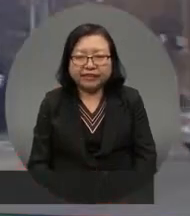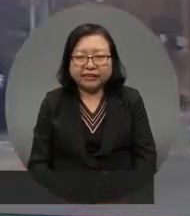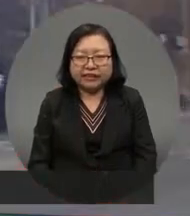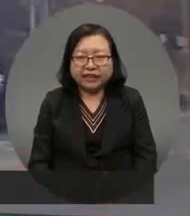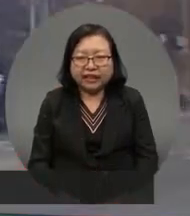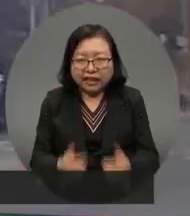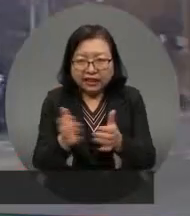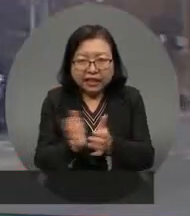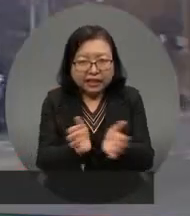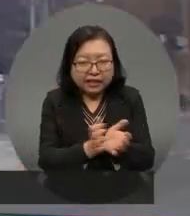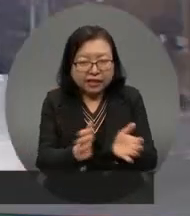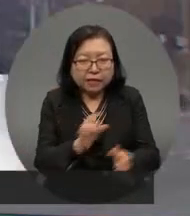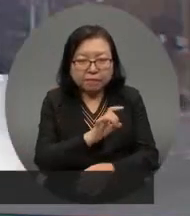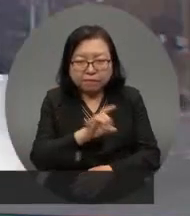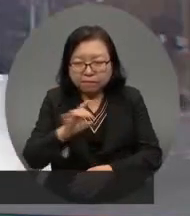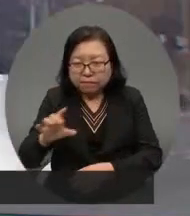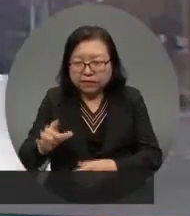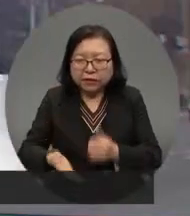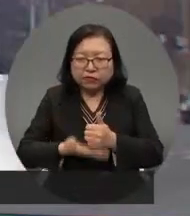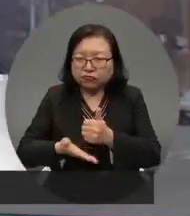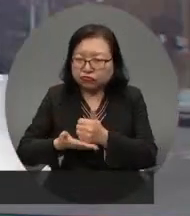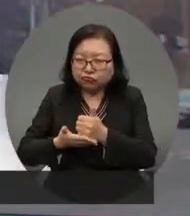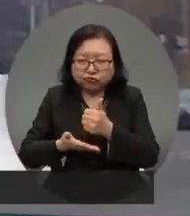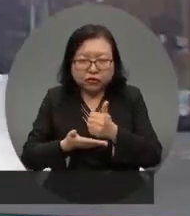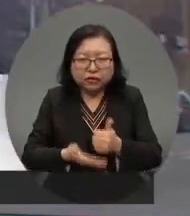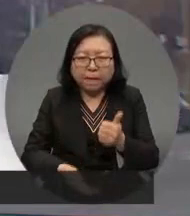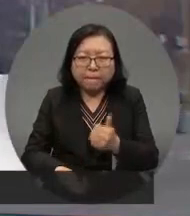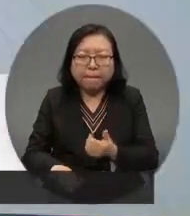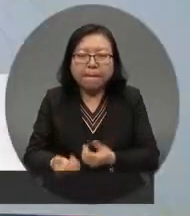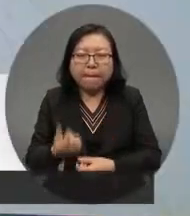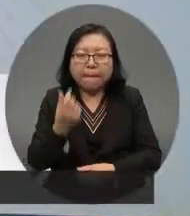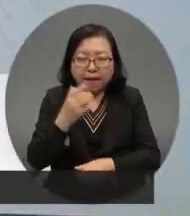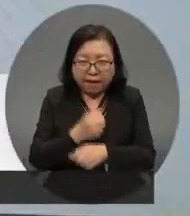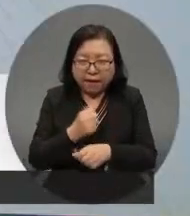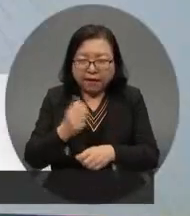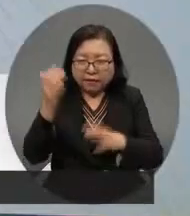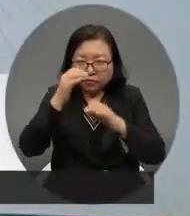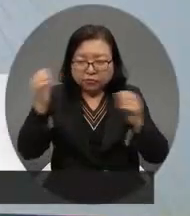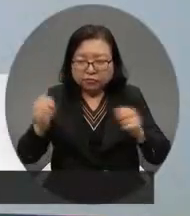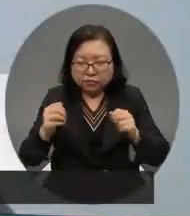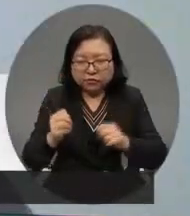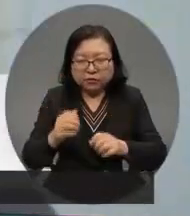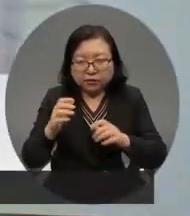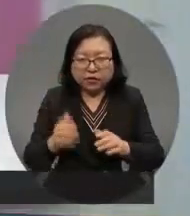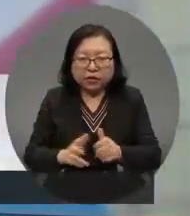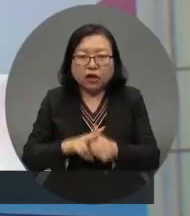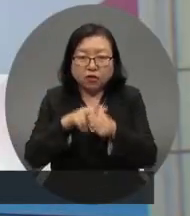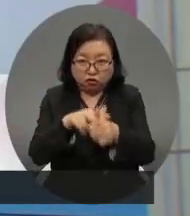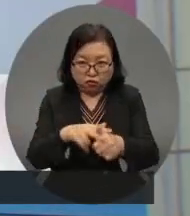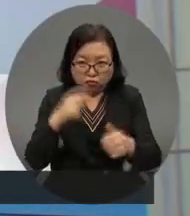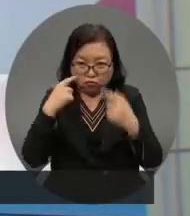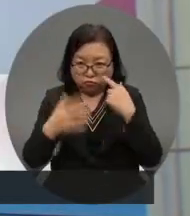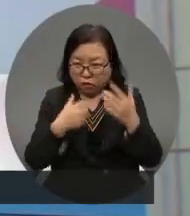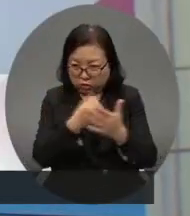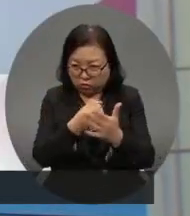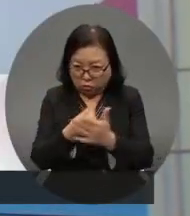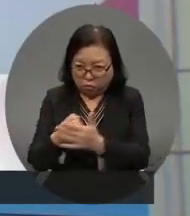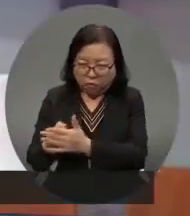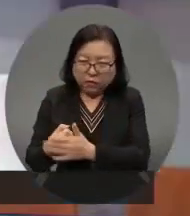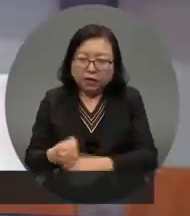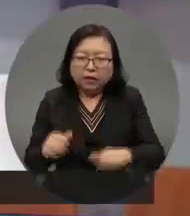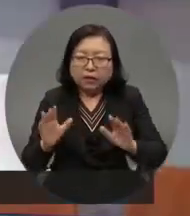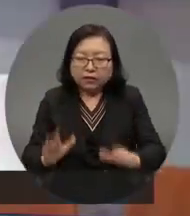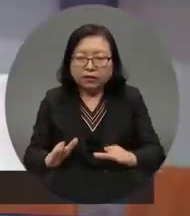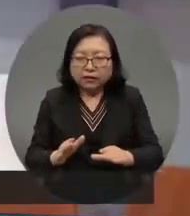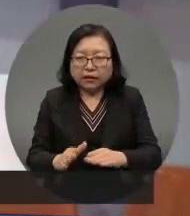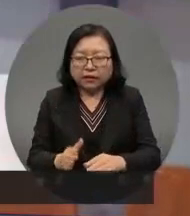각 당의 총선 공천 작업이 속도를 내면서 충북의 본선 대진표가 속속히 채워지고 있습니다. 현역